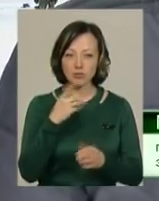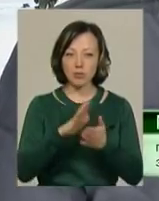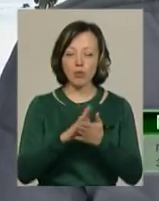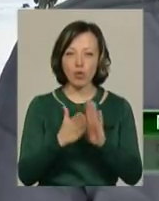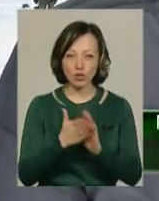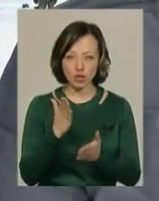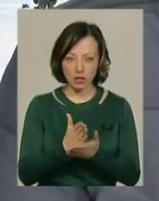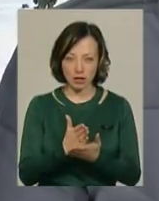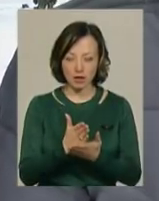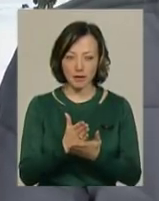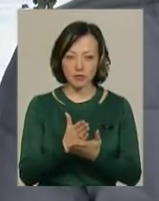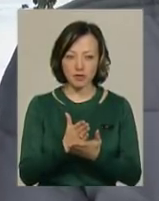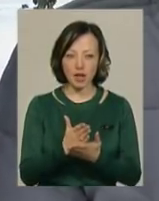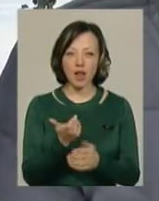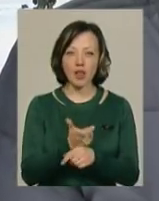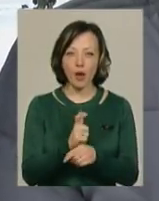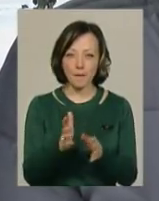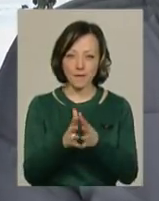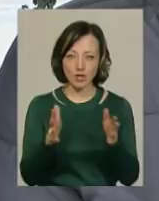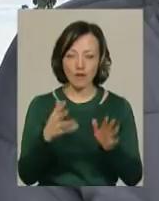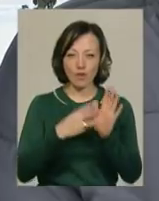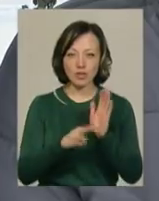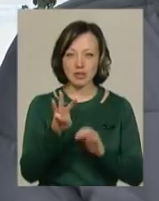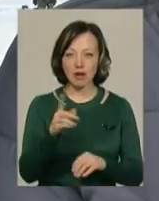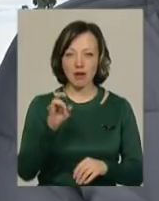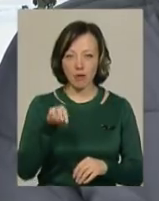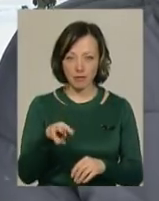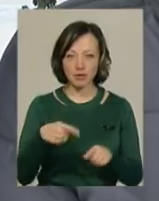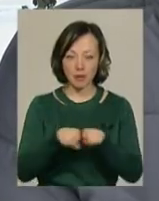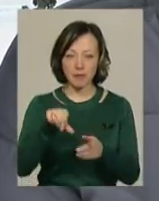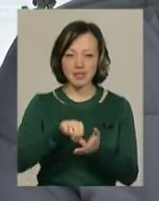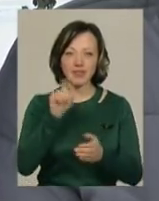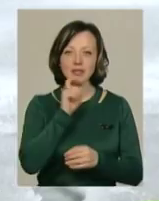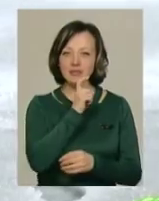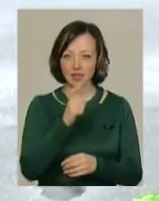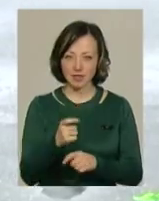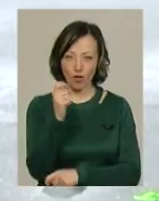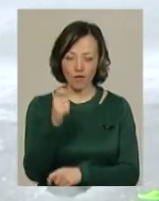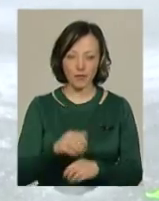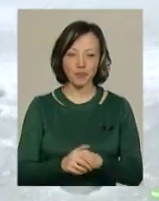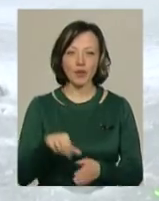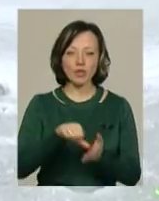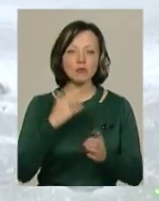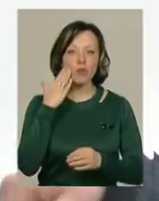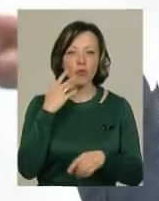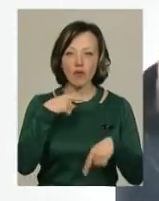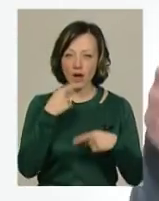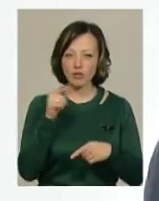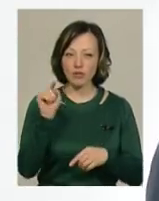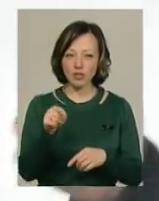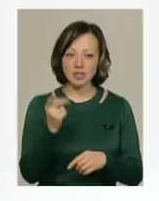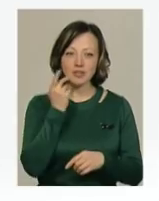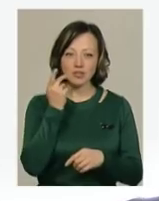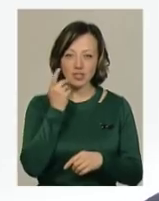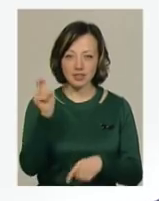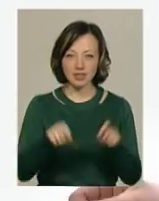положення є, саме найбільша, 83, тобто представник Вінниці. Учасники з Молдови стверджують, вони –